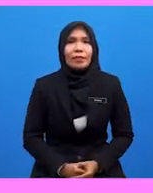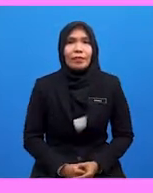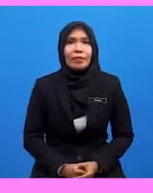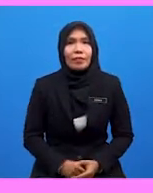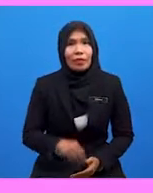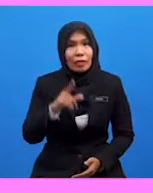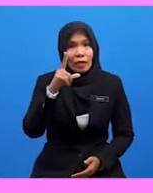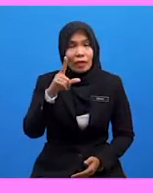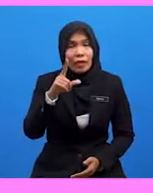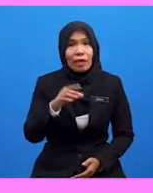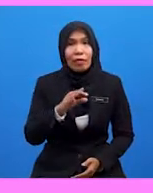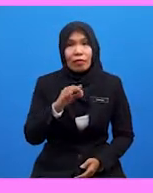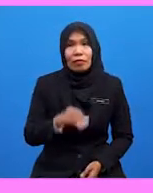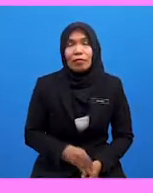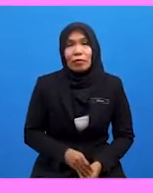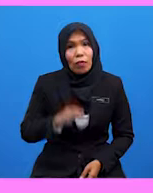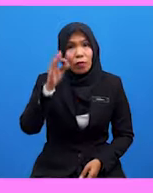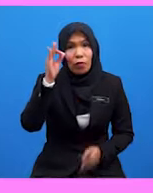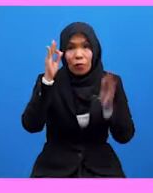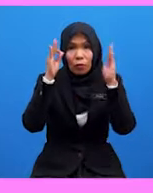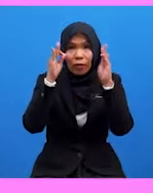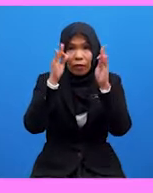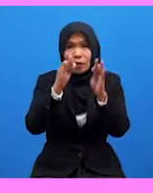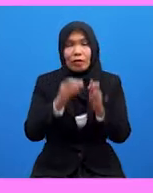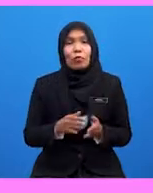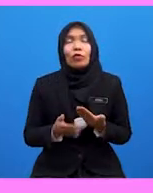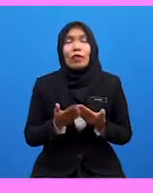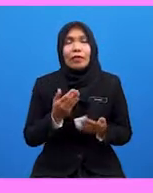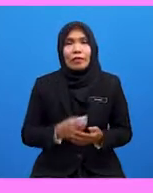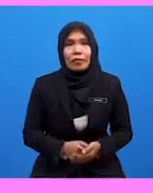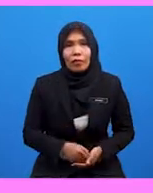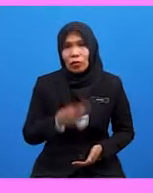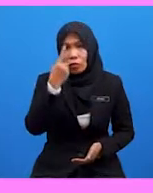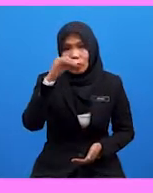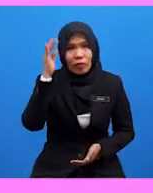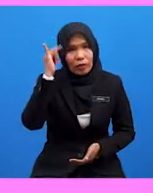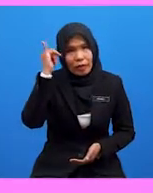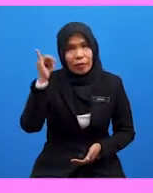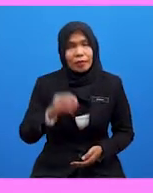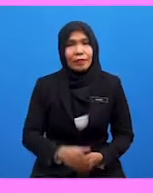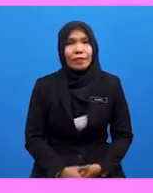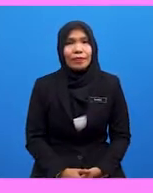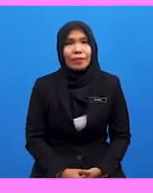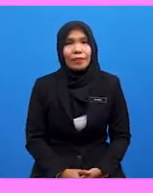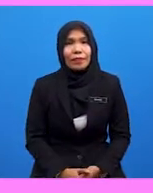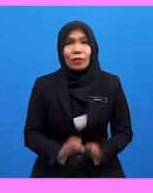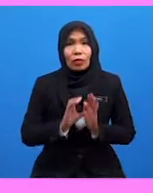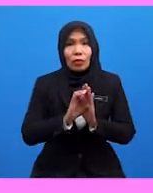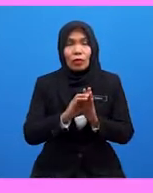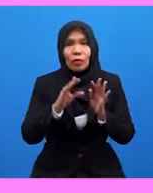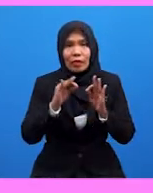untuk mengingat. Adalah diikuti kata adjektif atau frasa adjektif. Contoh